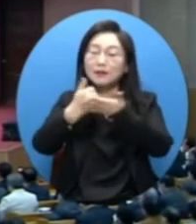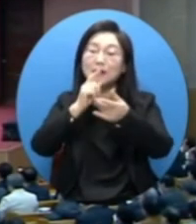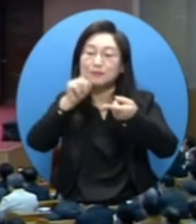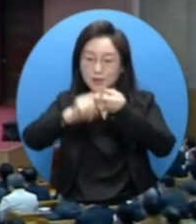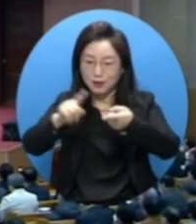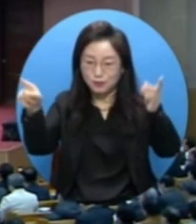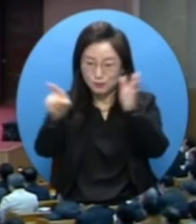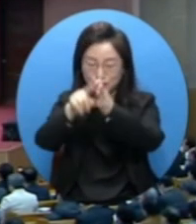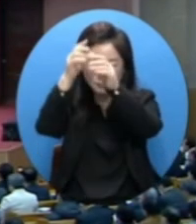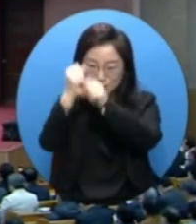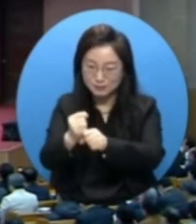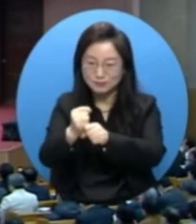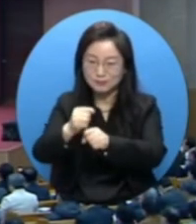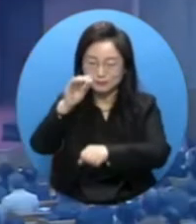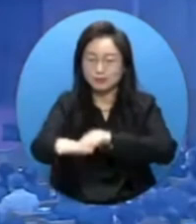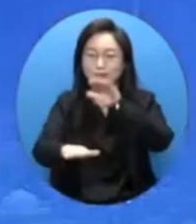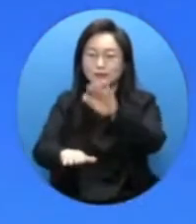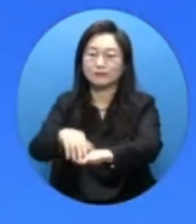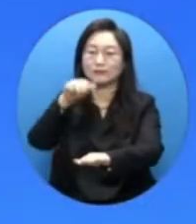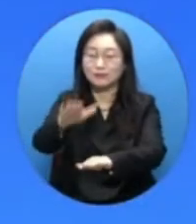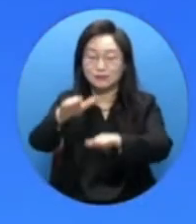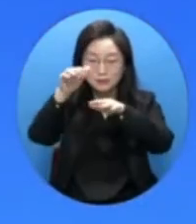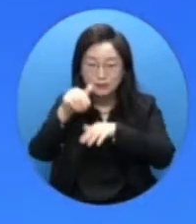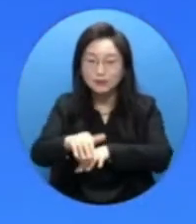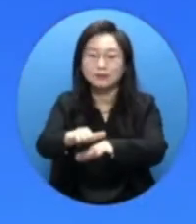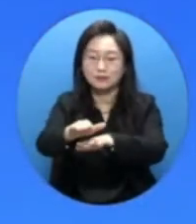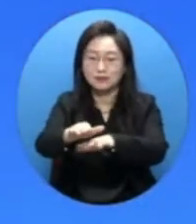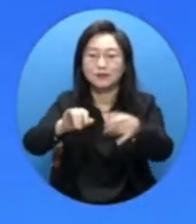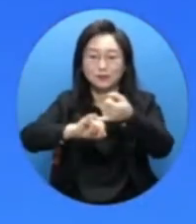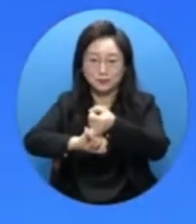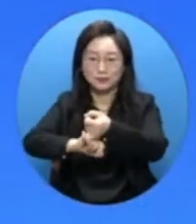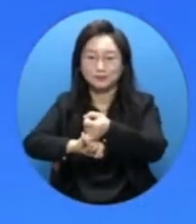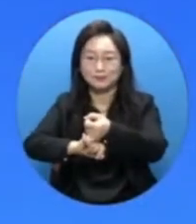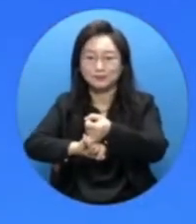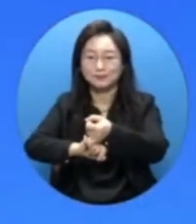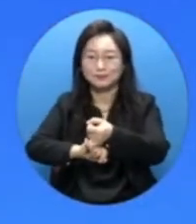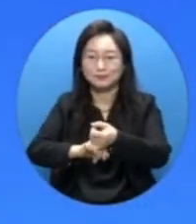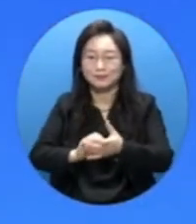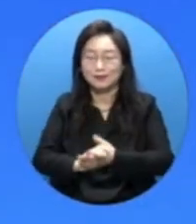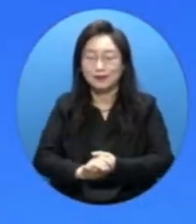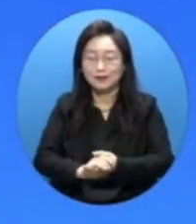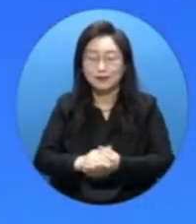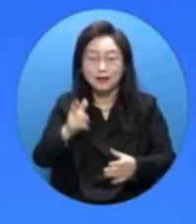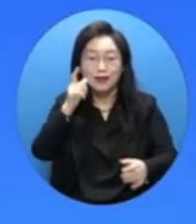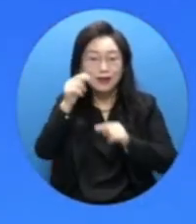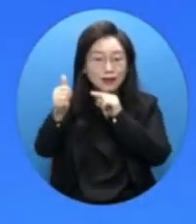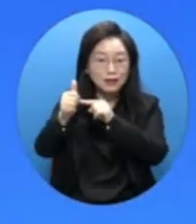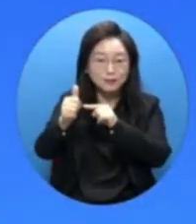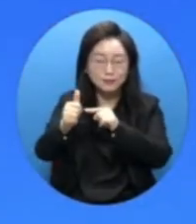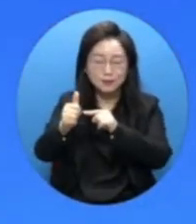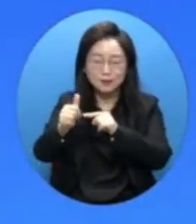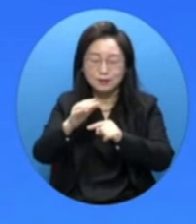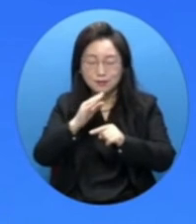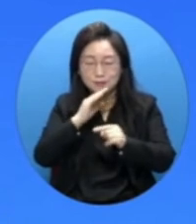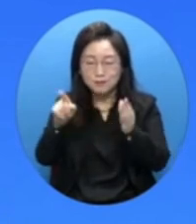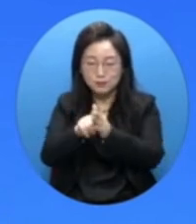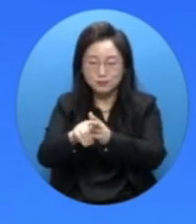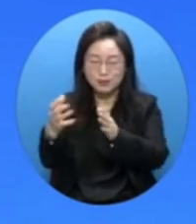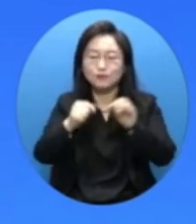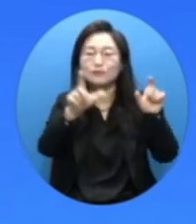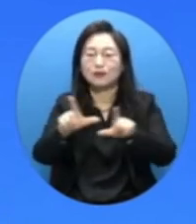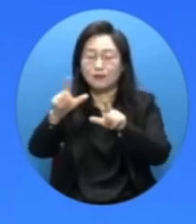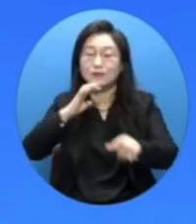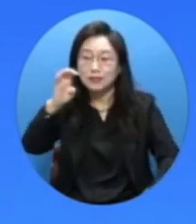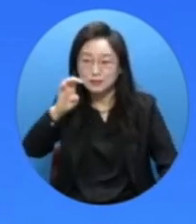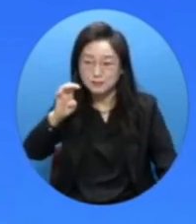붙들고 말씀으로 이제 믿음으로 전진 또 전진 또 전진 아가시기 바랍니다 갈렙이 같은 삶을 살았습니다 40대에